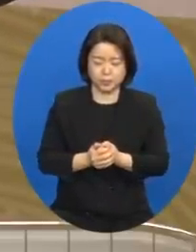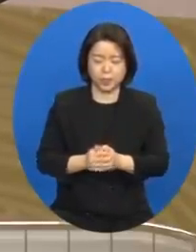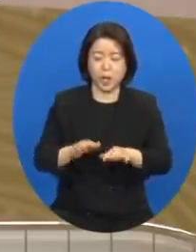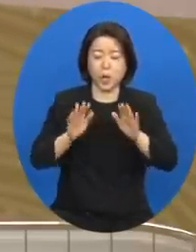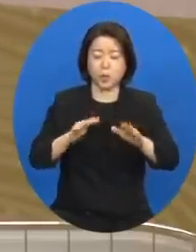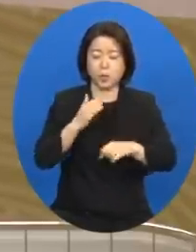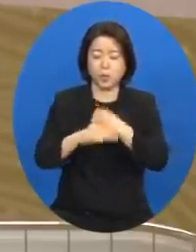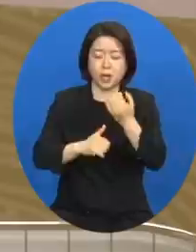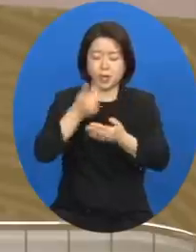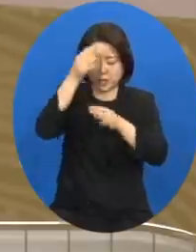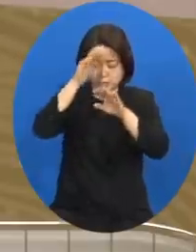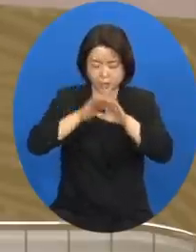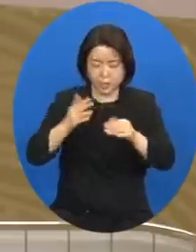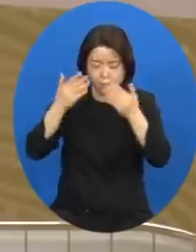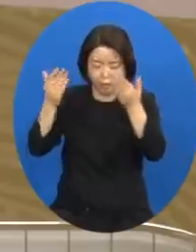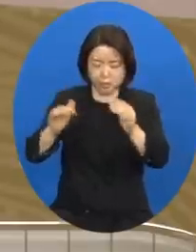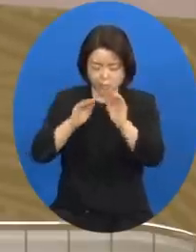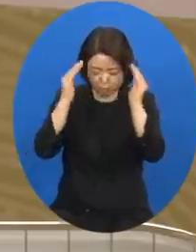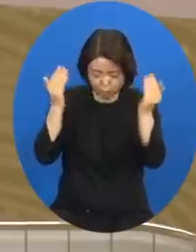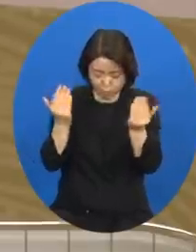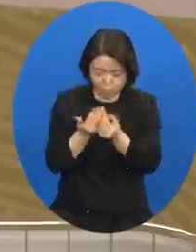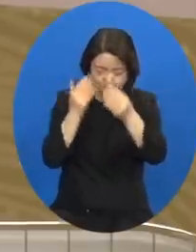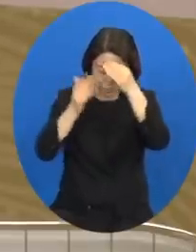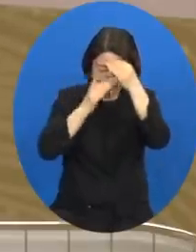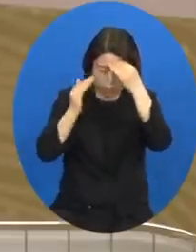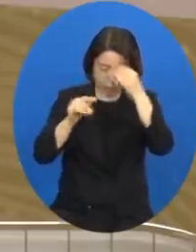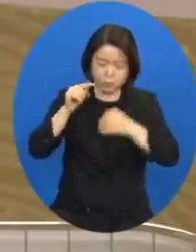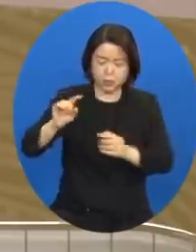오늘도 하나님께 예배하는 모든 성도들과 그 삶